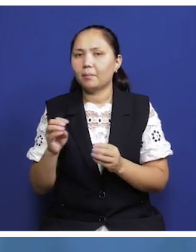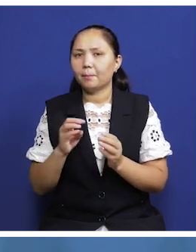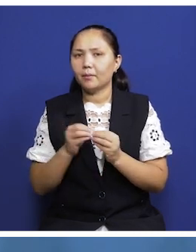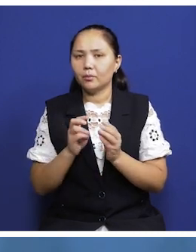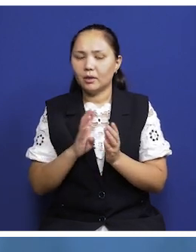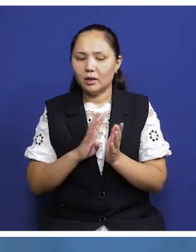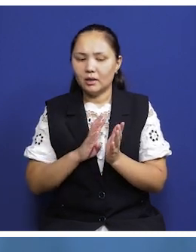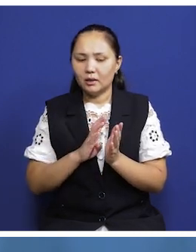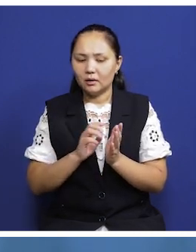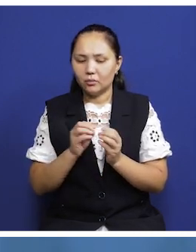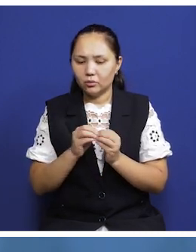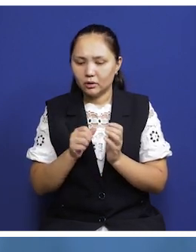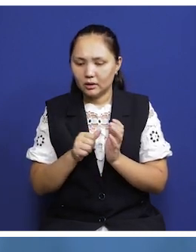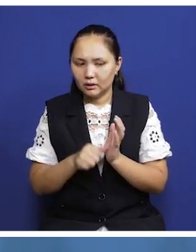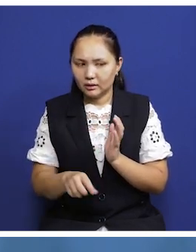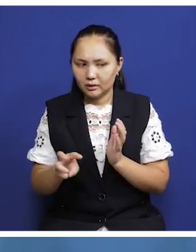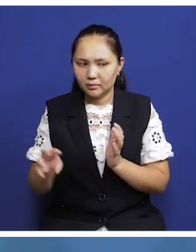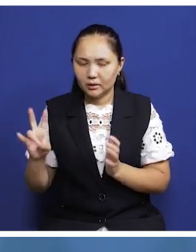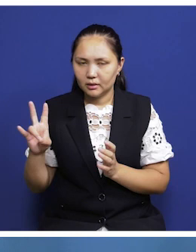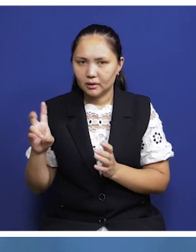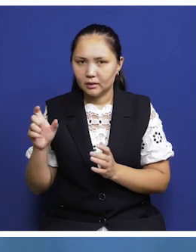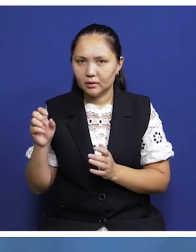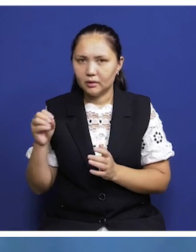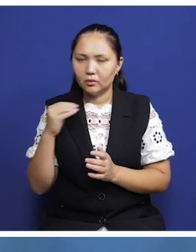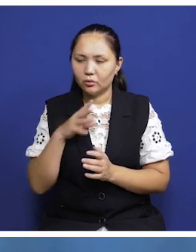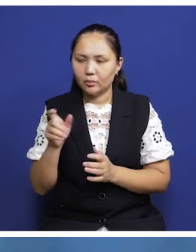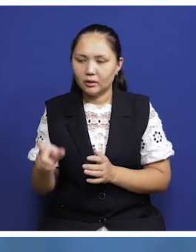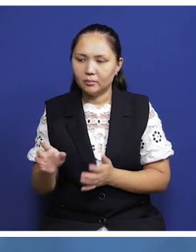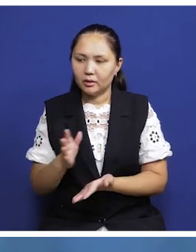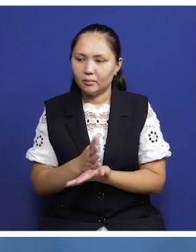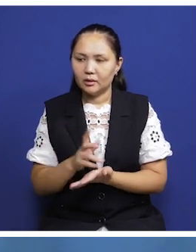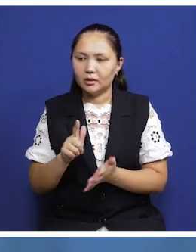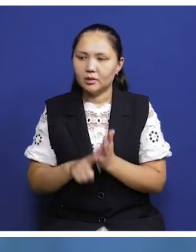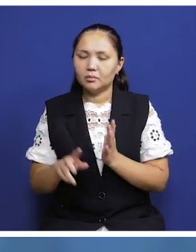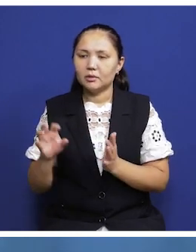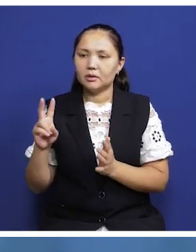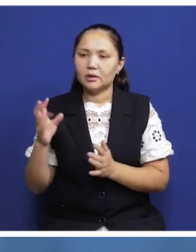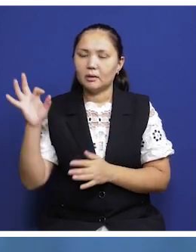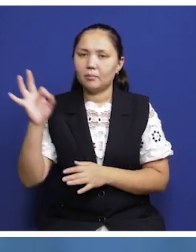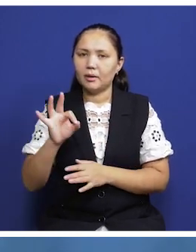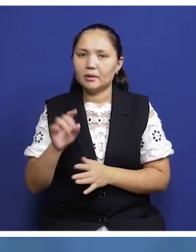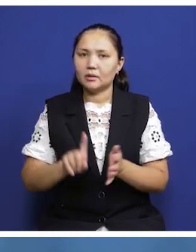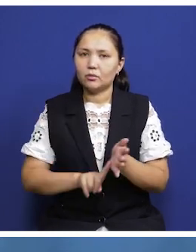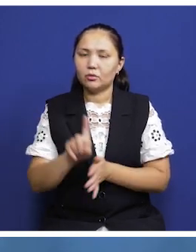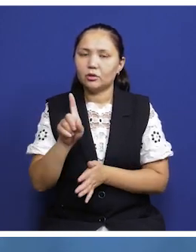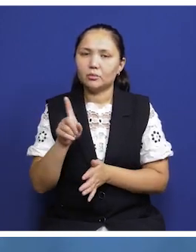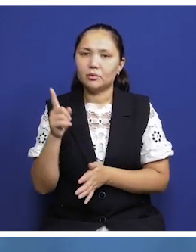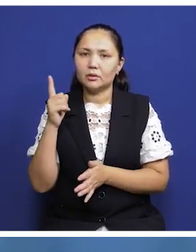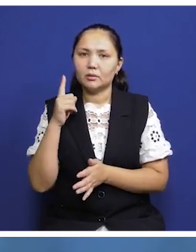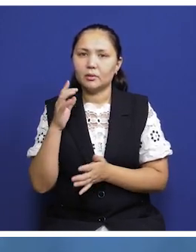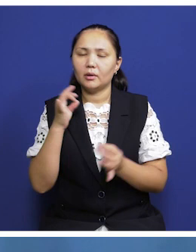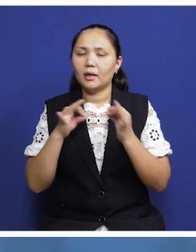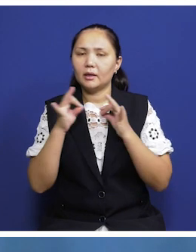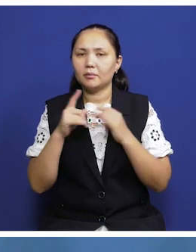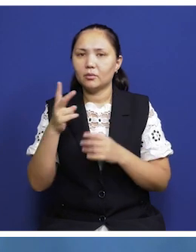астам халық тұрады. Нәтижесінде 72% жеткіземіз. Осы жерде мен айтайын деген міне көріп